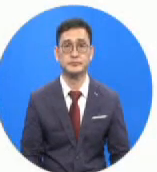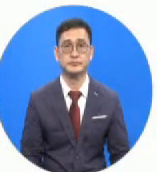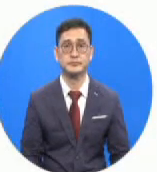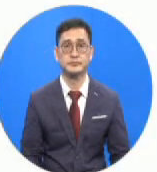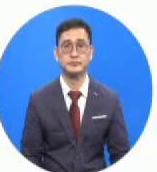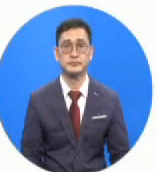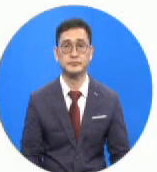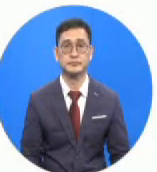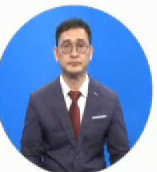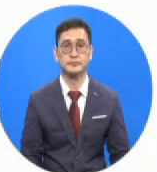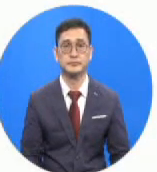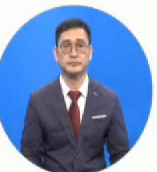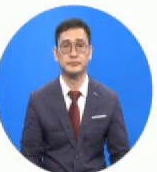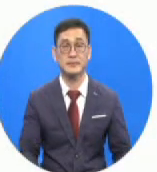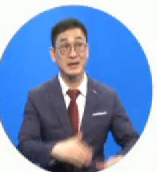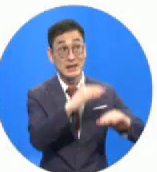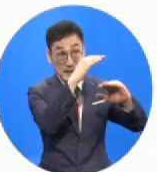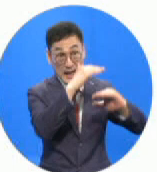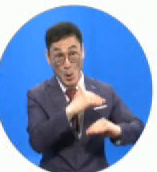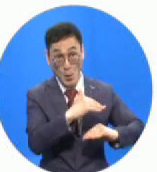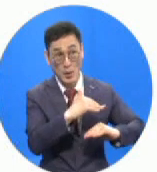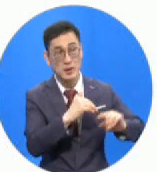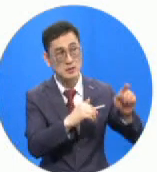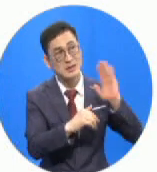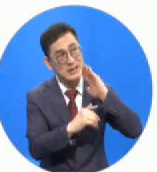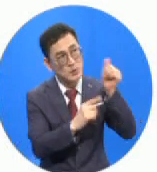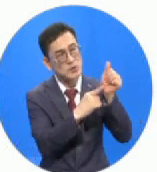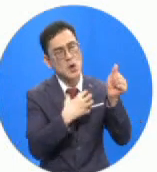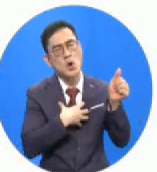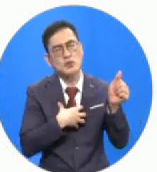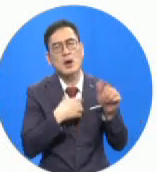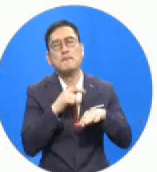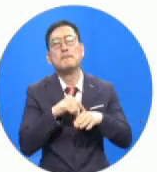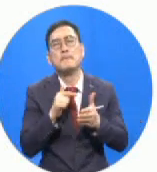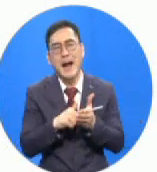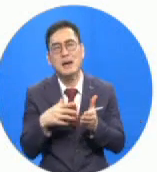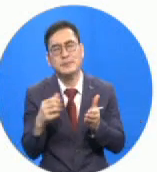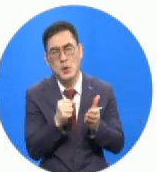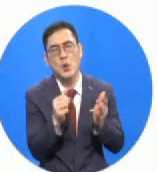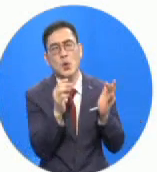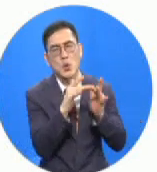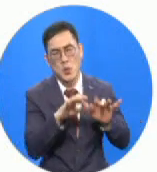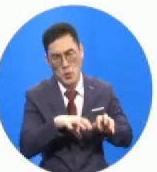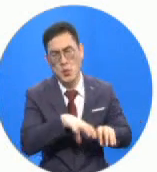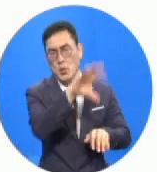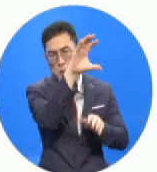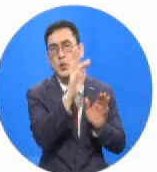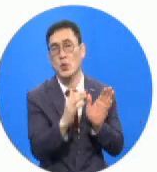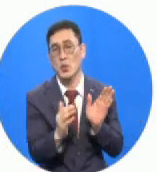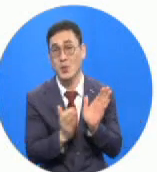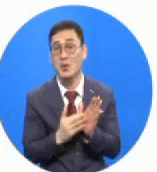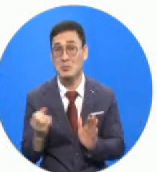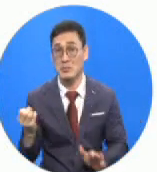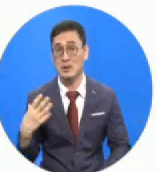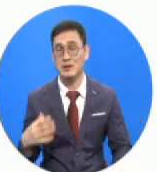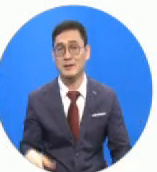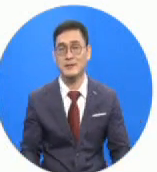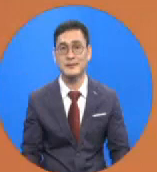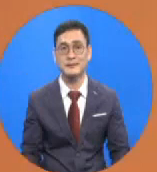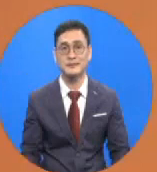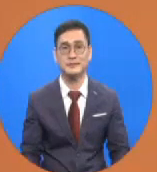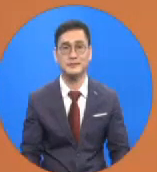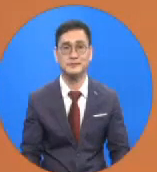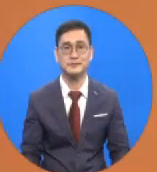굉장히 충 심에 위해서 썼다 이런 얘기를 하고 있지만 제가 을 들어가 뭐 크게 그